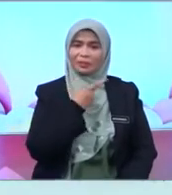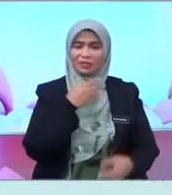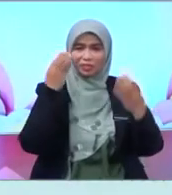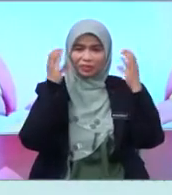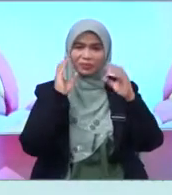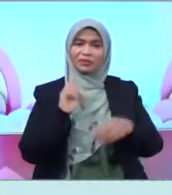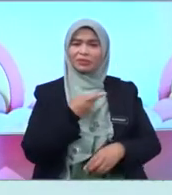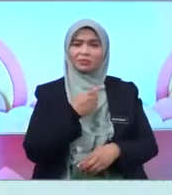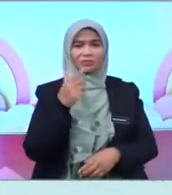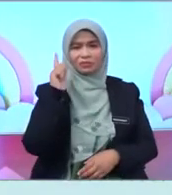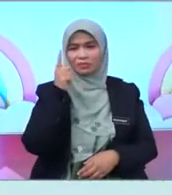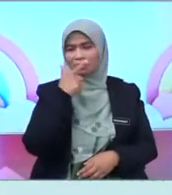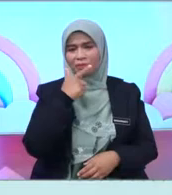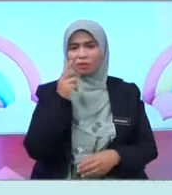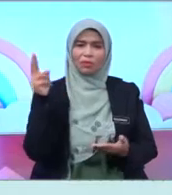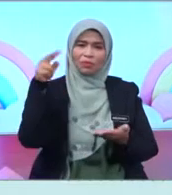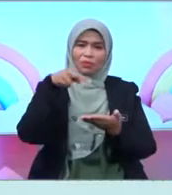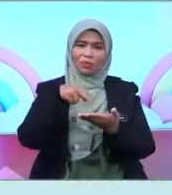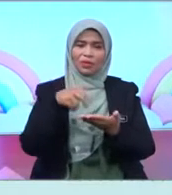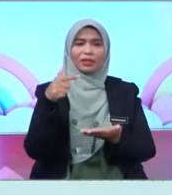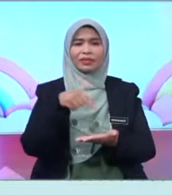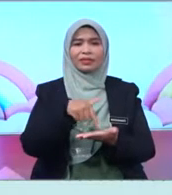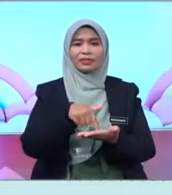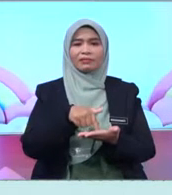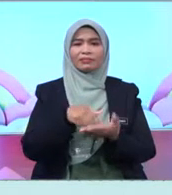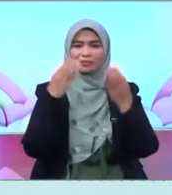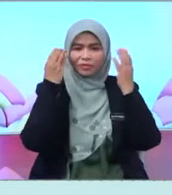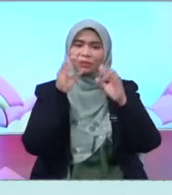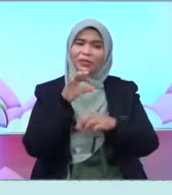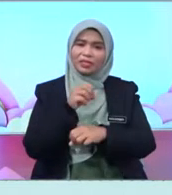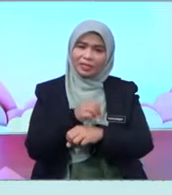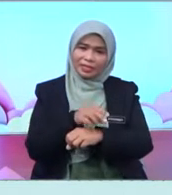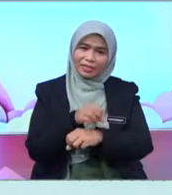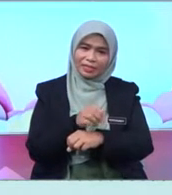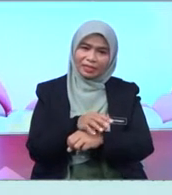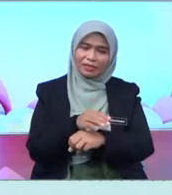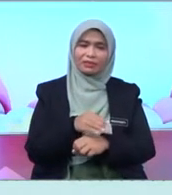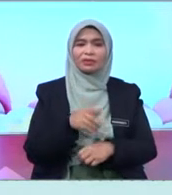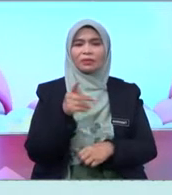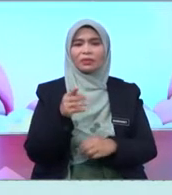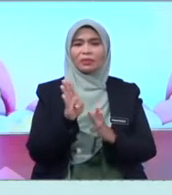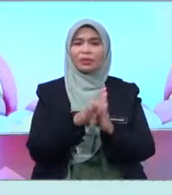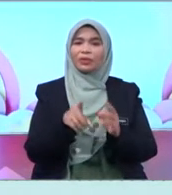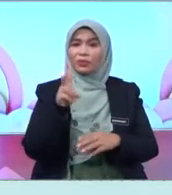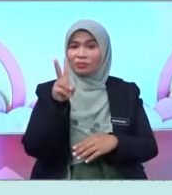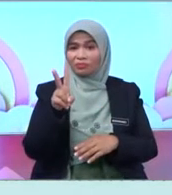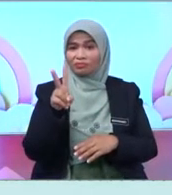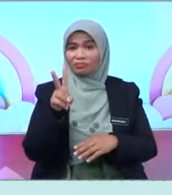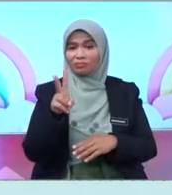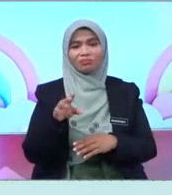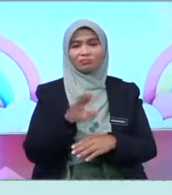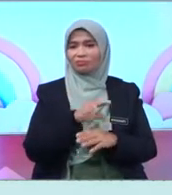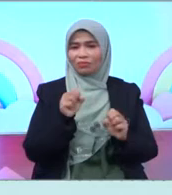mengulanginya lagi kita di gurunya pemain nasehati kamu berdua tidak sepatunya berbuat bising semasa guru